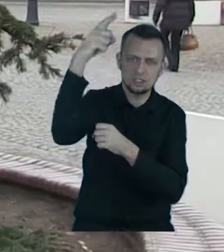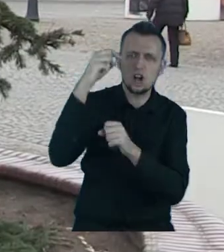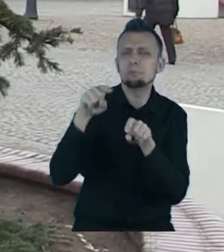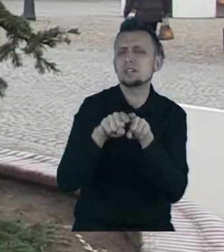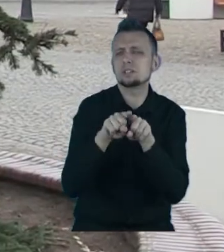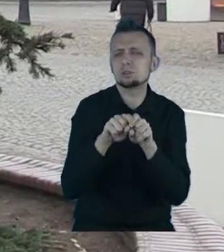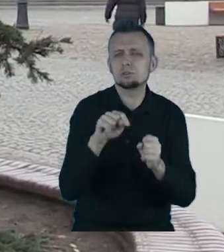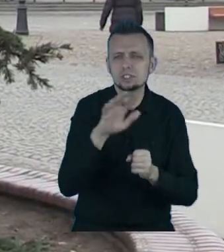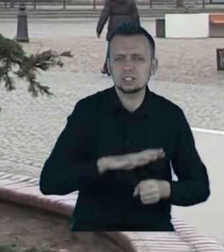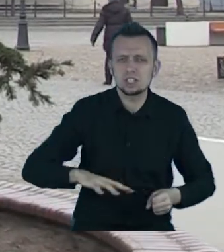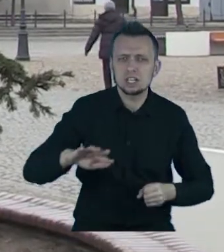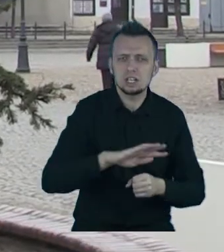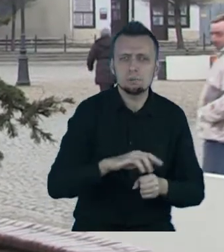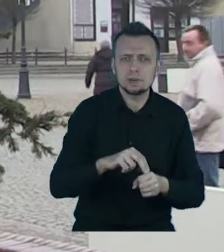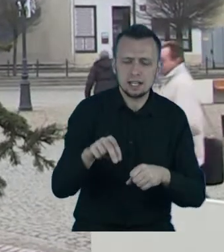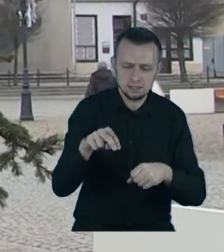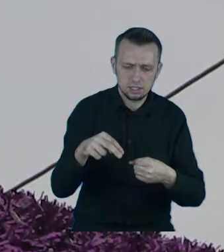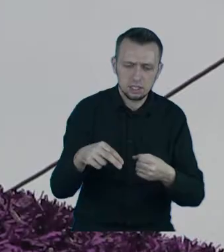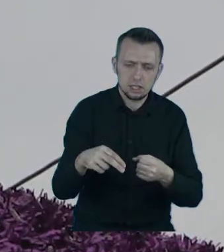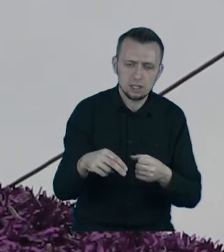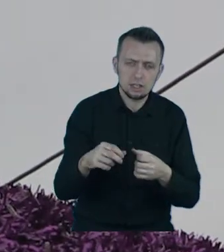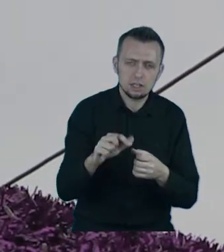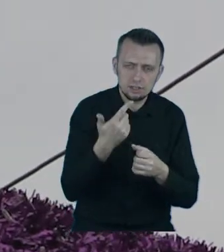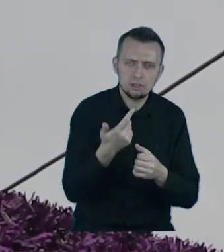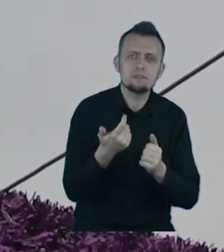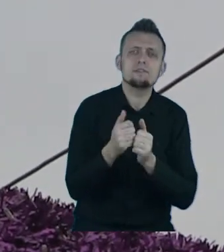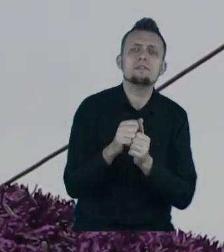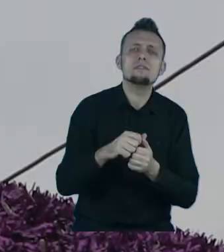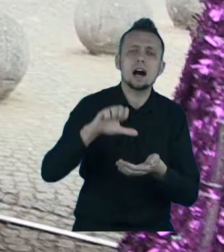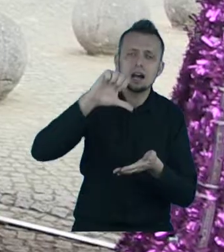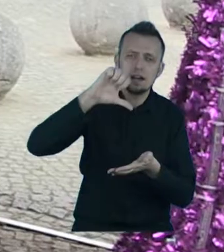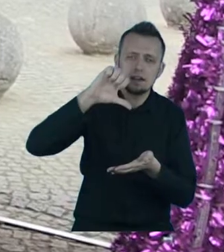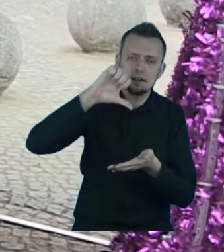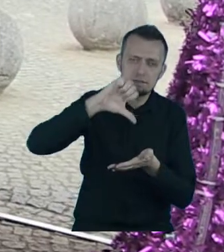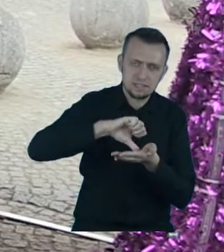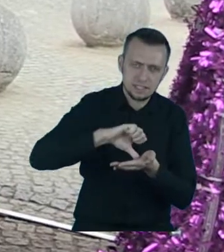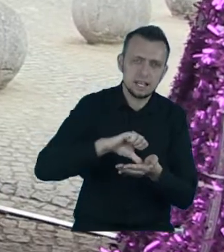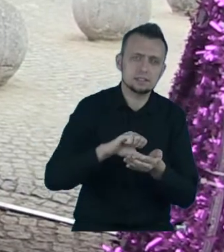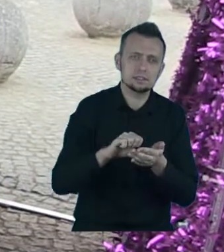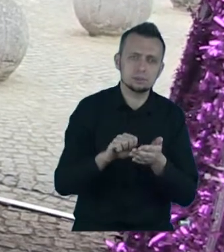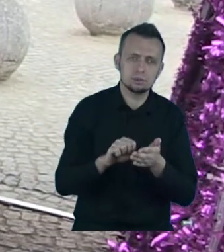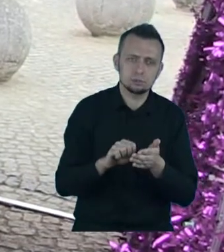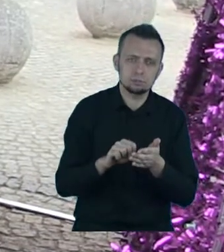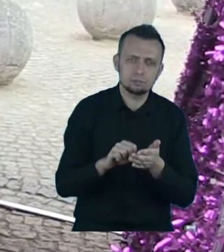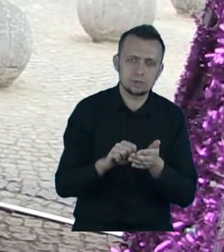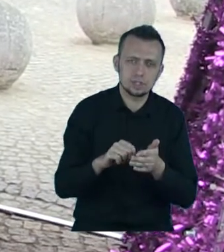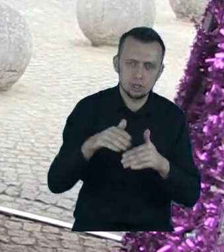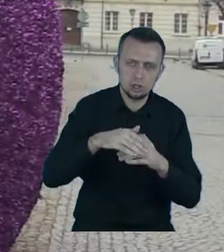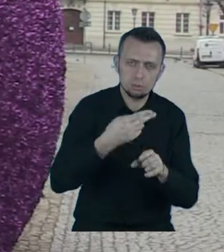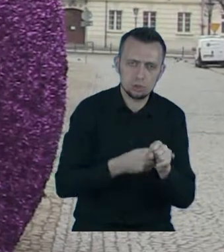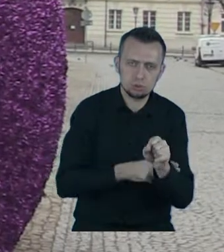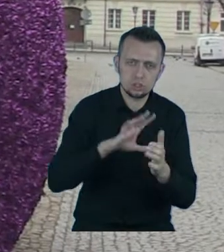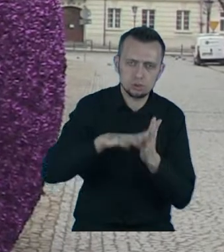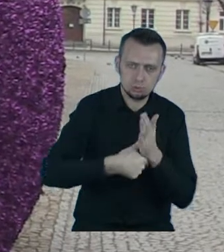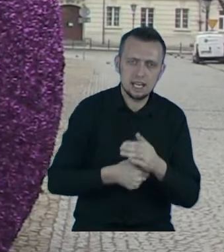Placu Marszałka Piłsudskiego, jak również ulicy Sienkiewicza. Pojawiły się też elementy wolnostojące 3D w